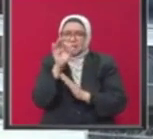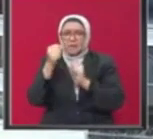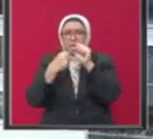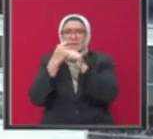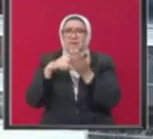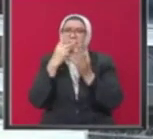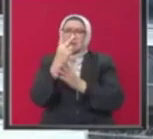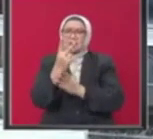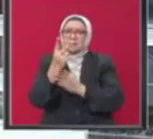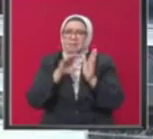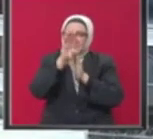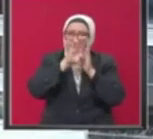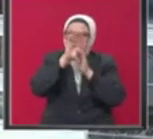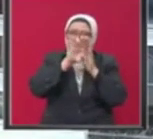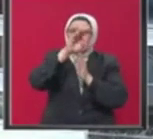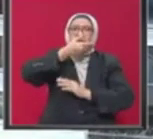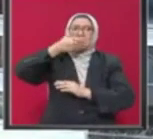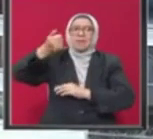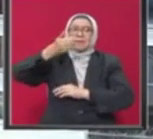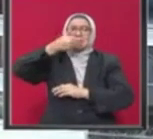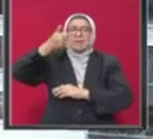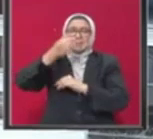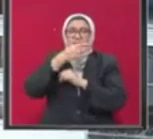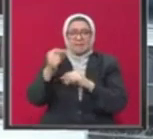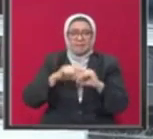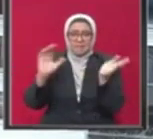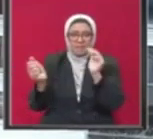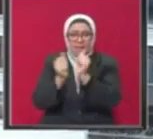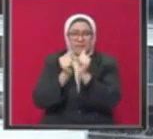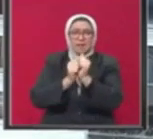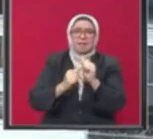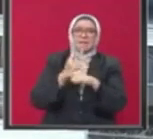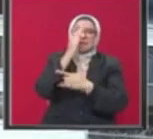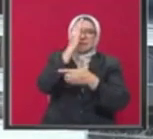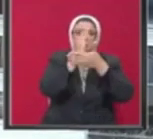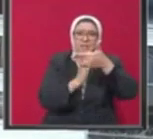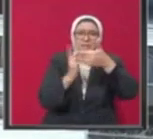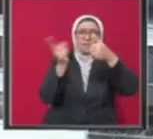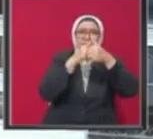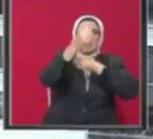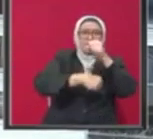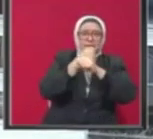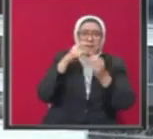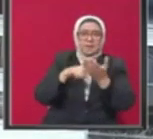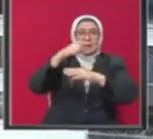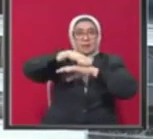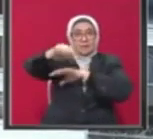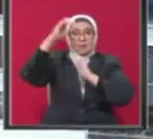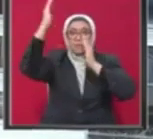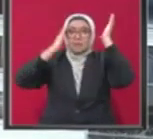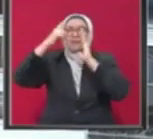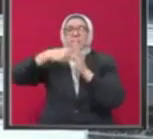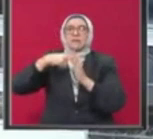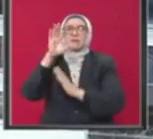bertambah baik berbanding dengan prestasi separuh pertama tahun ini export Malaysia pada September